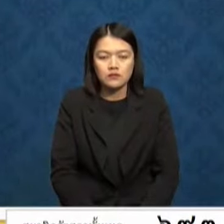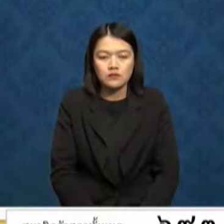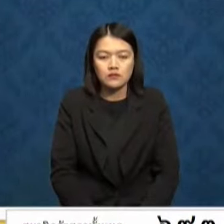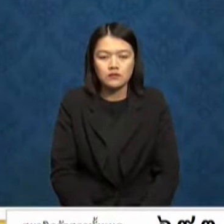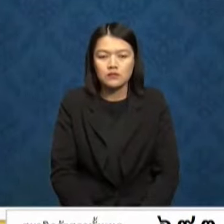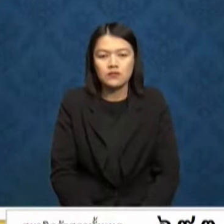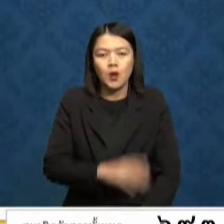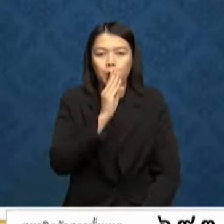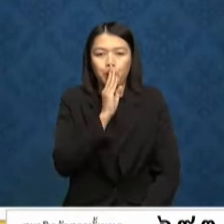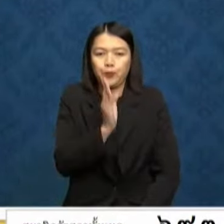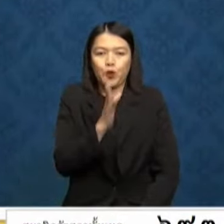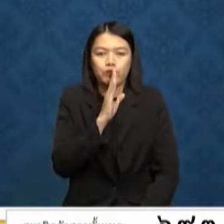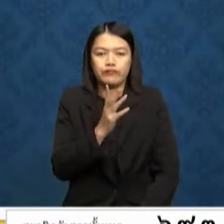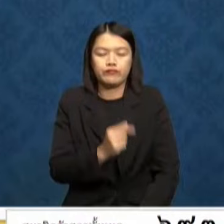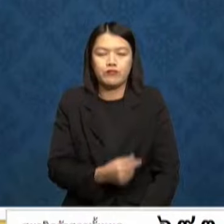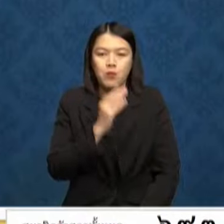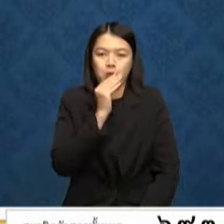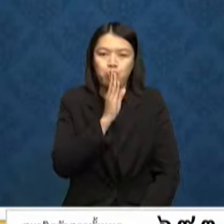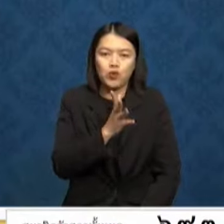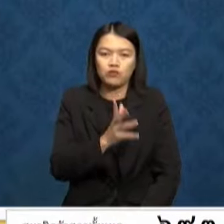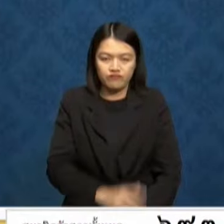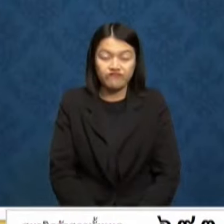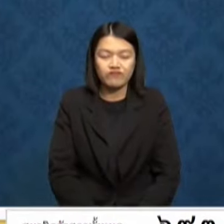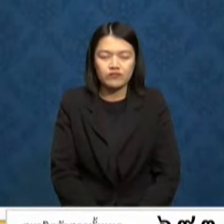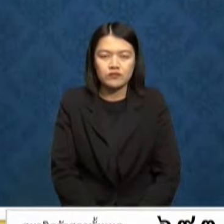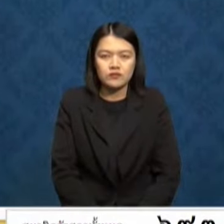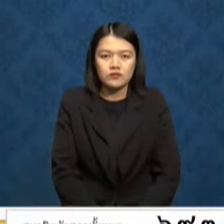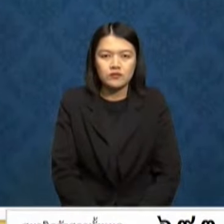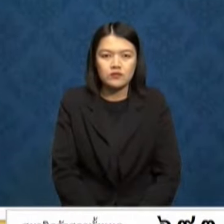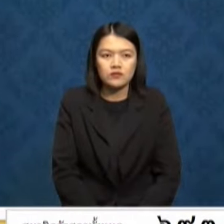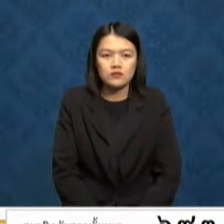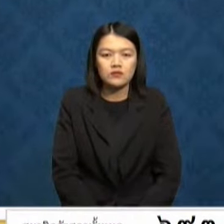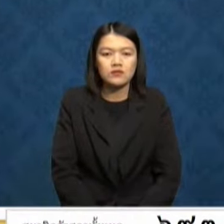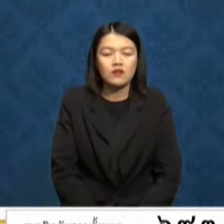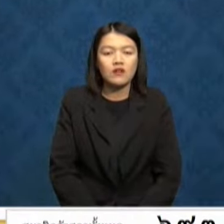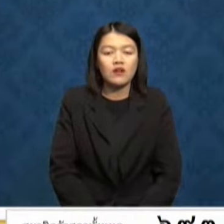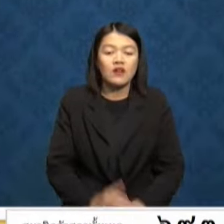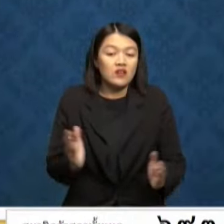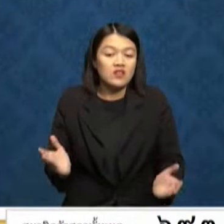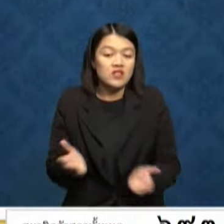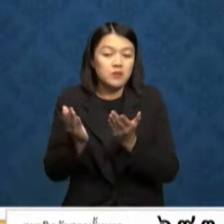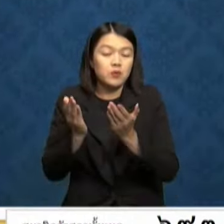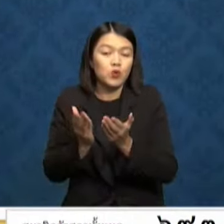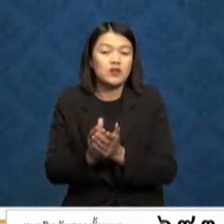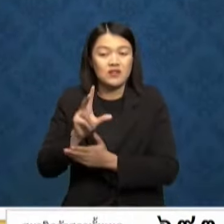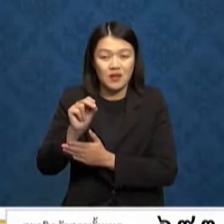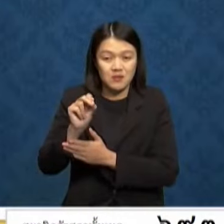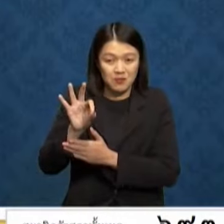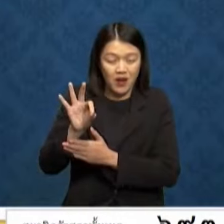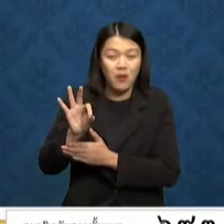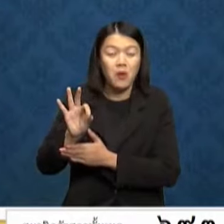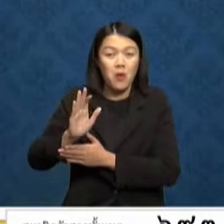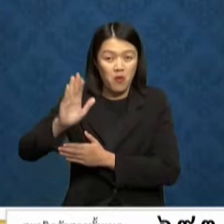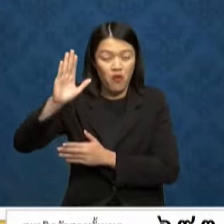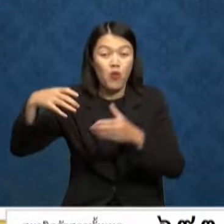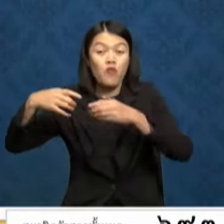กระบะสัตมันมีที่ไหนครับพรรคที่ยกมือให้ 39เสียงบอก